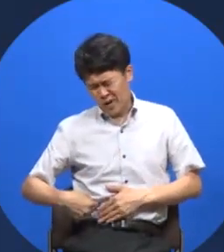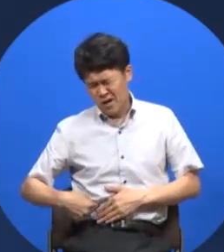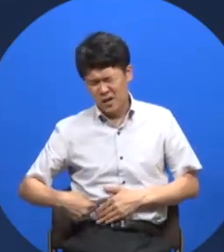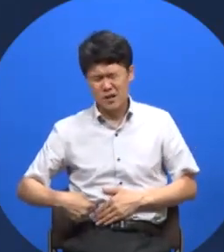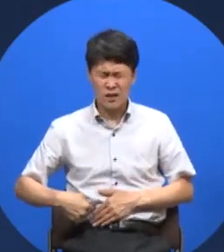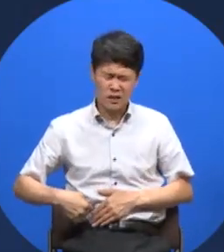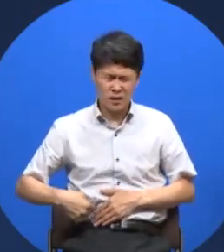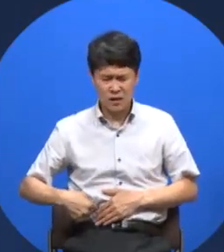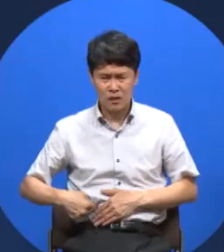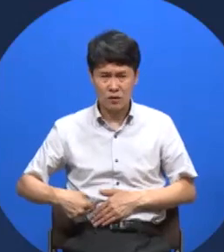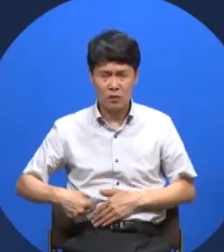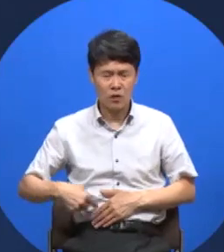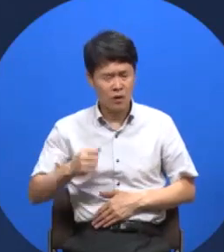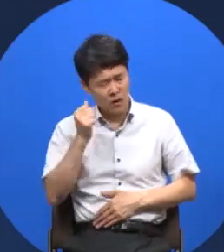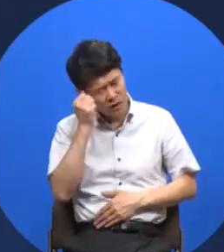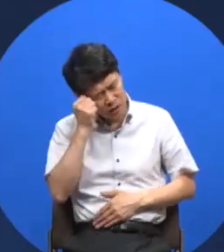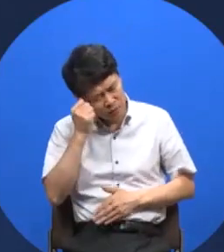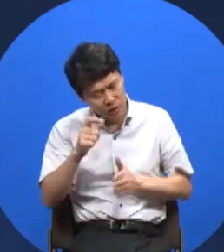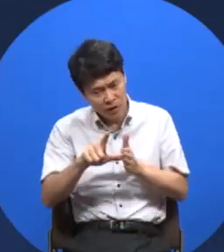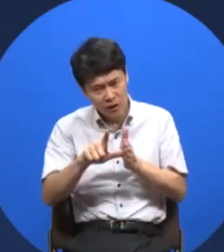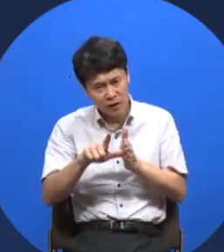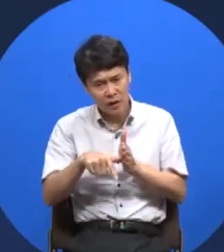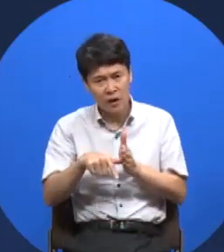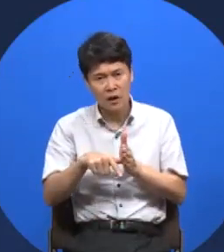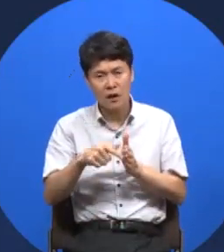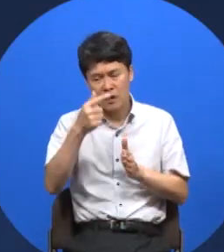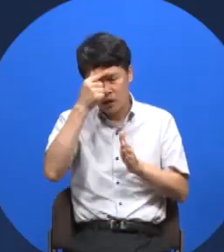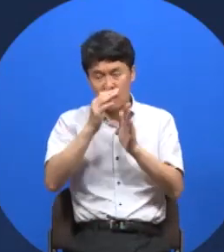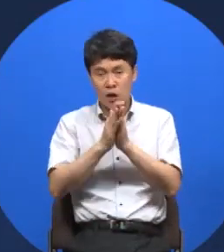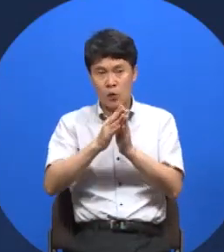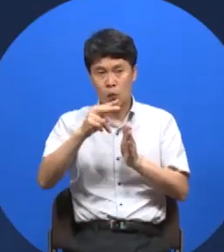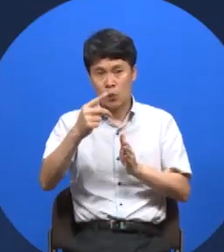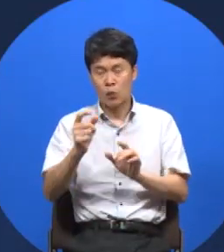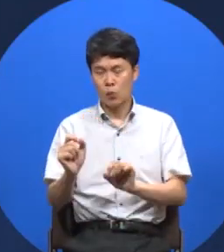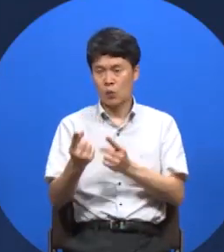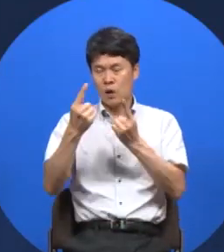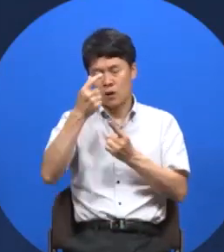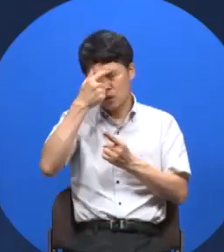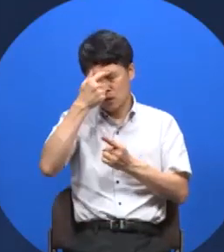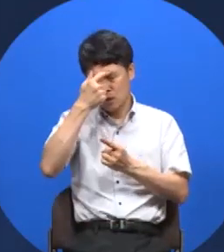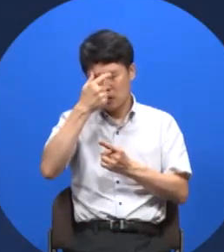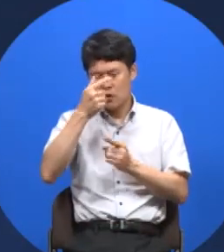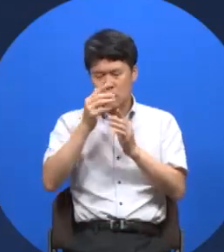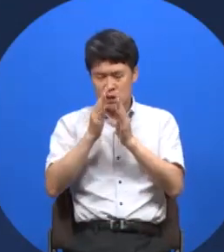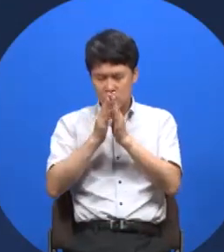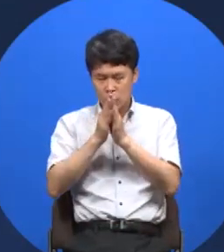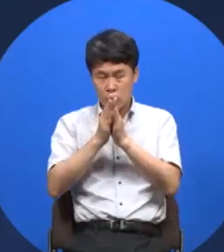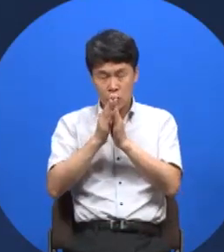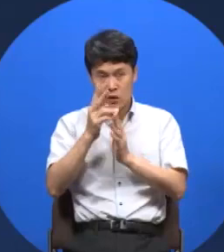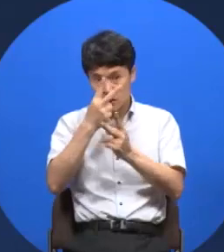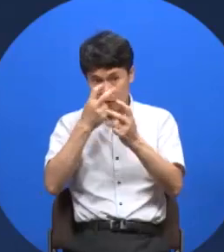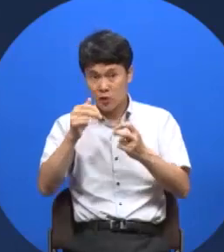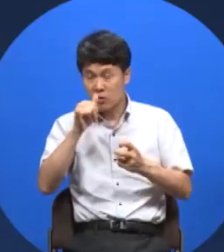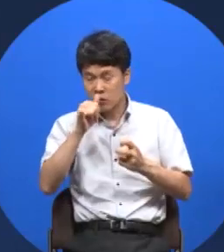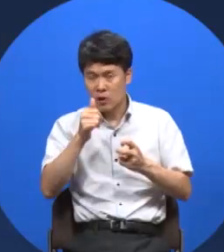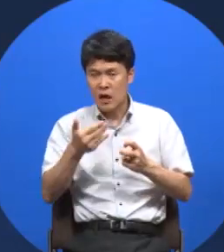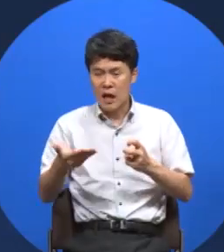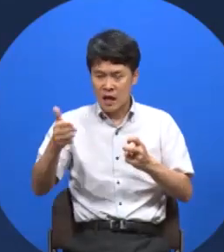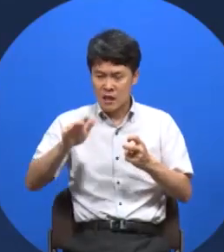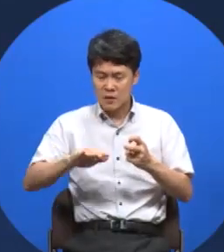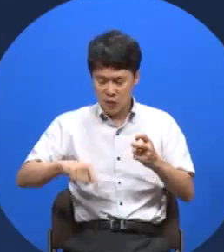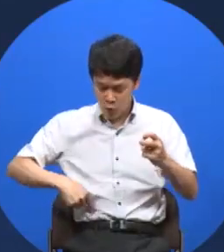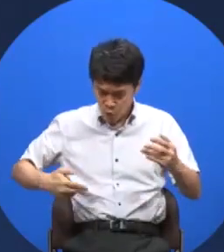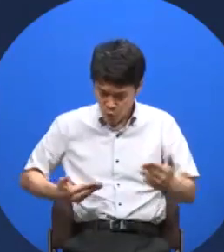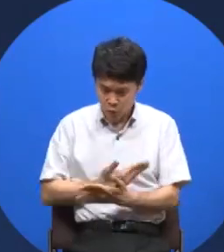마비시키고 잠들어 있는 동안 기도도 잠들어 있었습니다. 그런데 그의 회개와 함께 그의